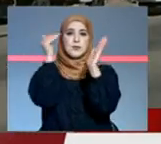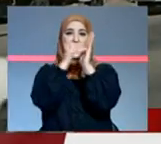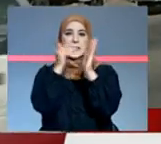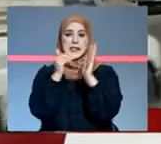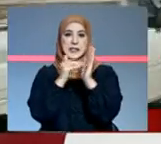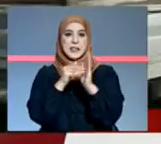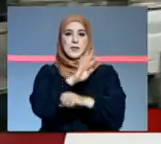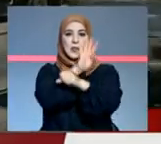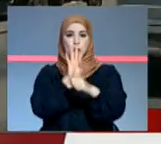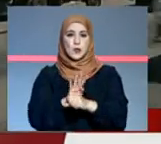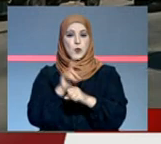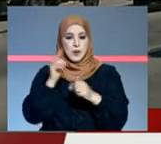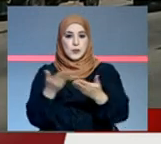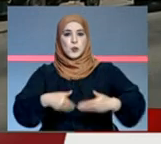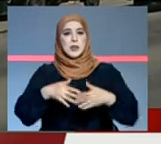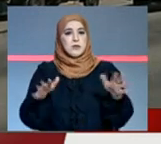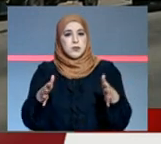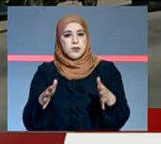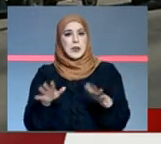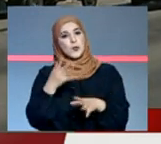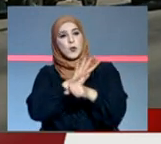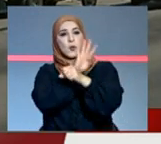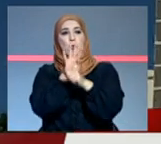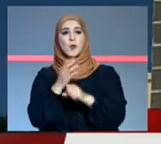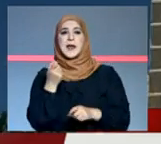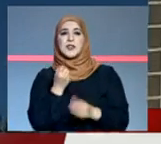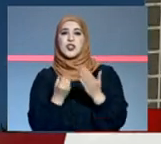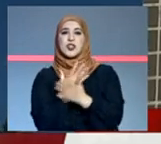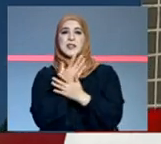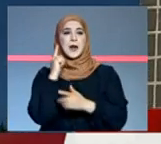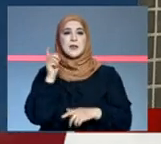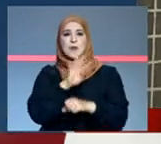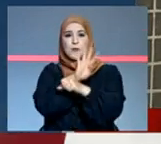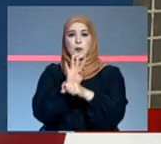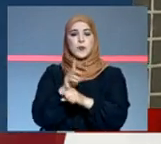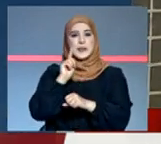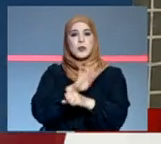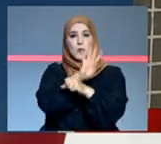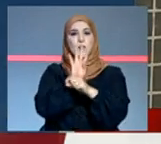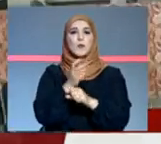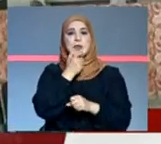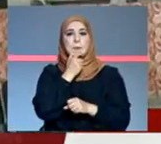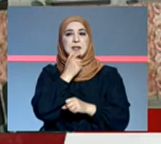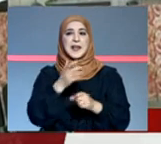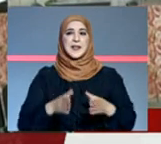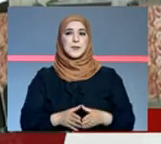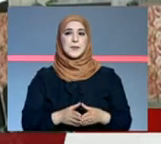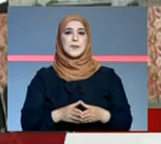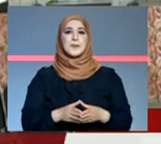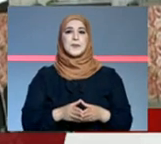كورونا وسط مخاوف من ظهور إصابات بالسلالة الجديدة للفيروس والتي تعرف بالطفرة البريطانية.